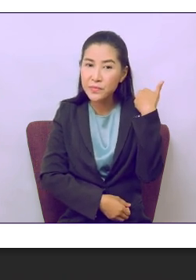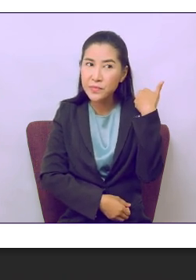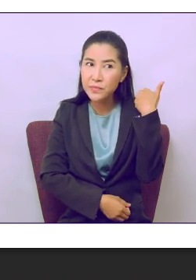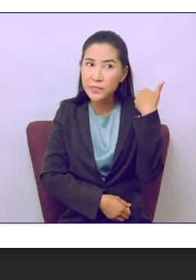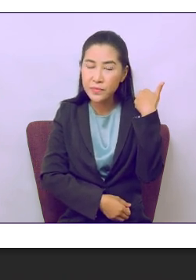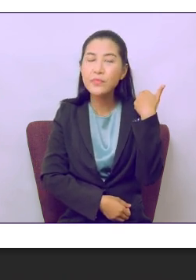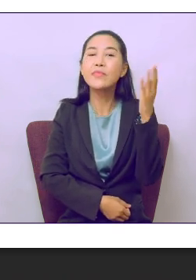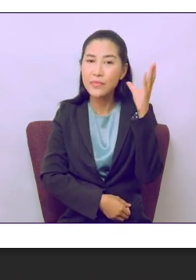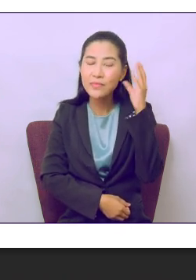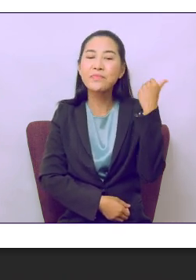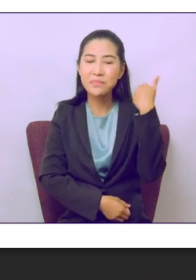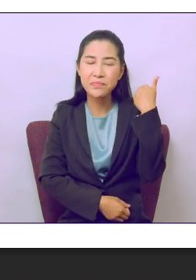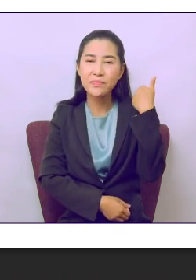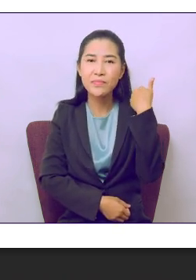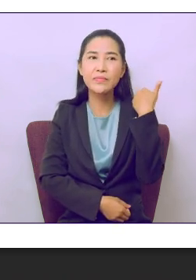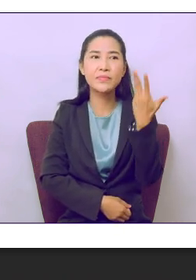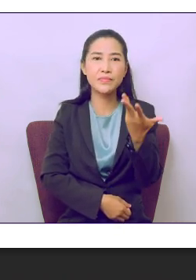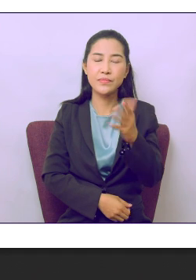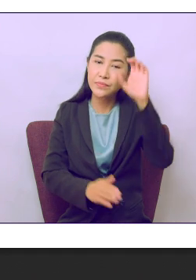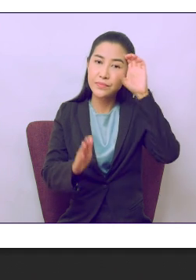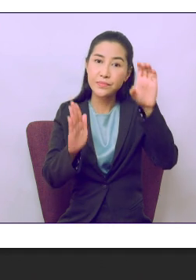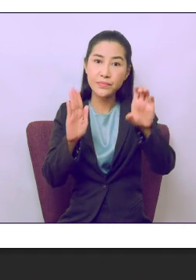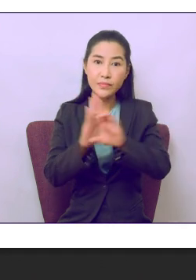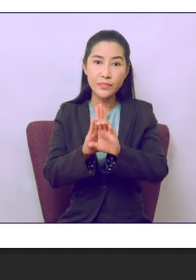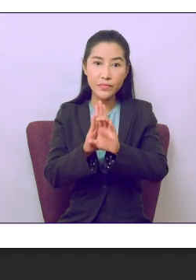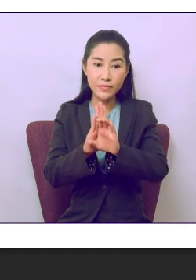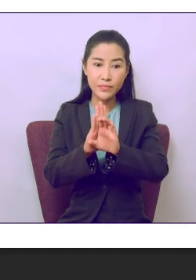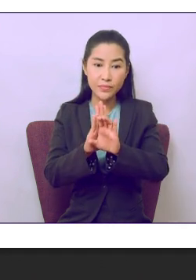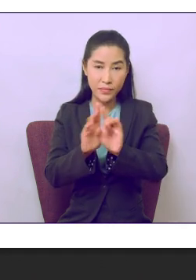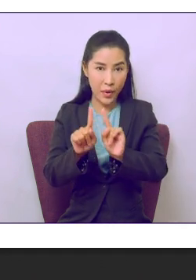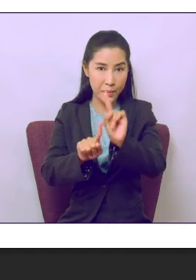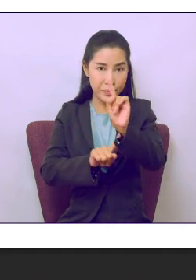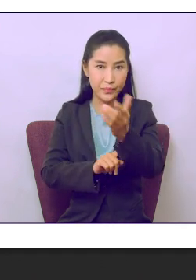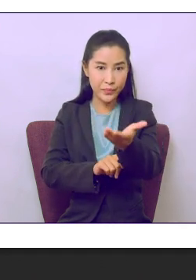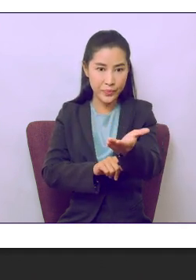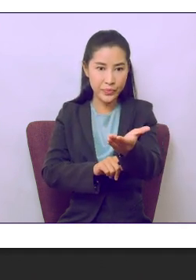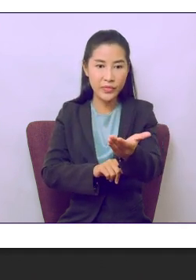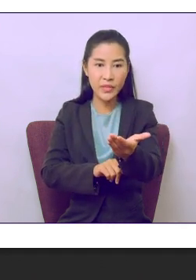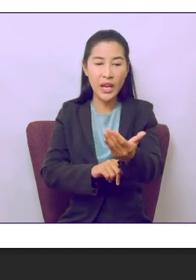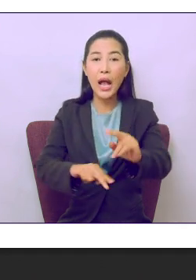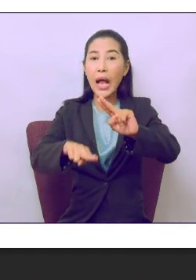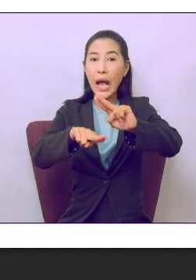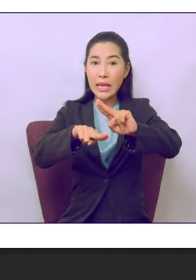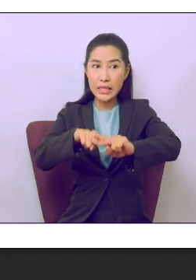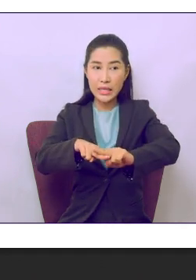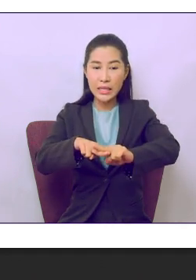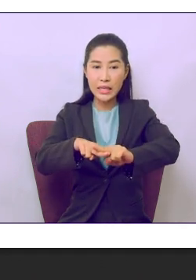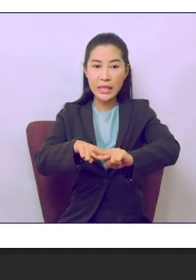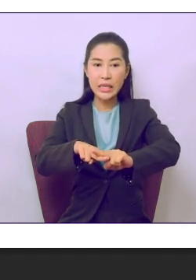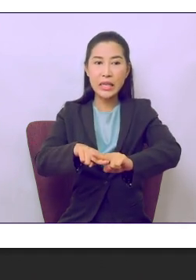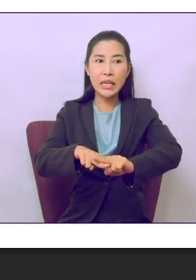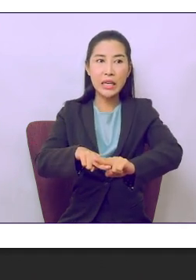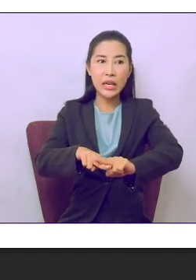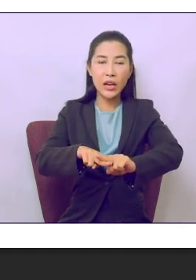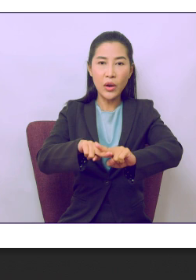ครับได้ยินนะครับโอเคครับภาพแรกเนี่ยนะครับอ่าจะเป็นอ่าการนั่งเนาะและหมุนนะ